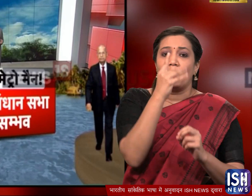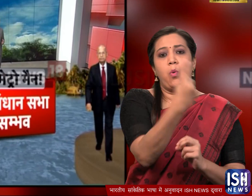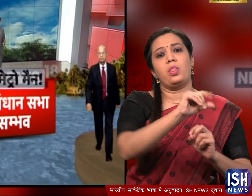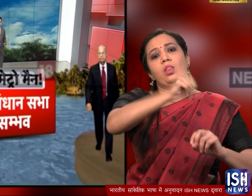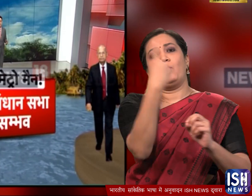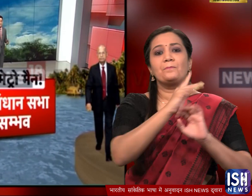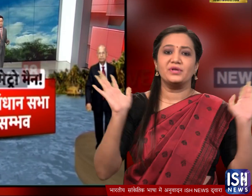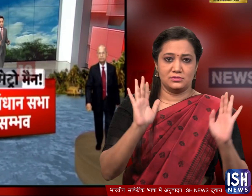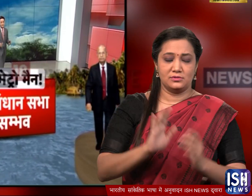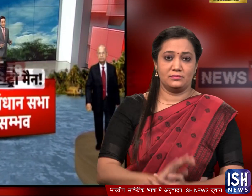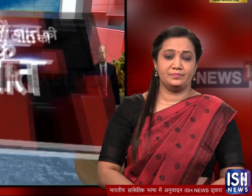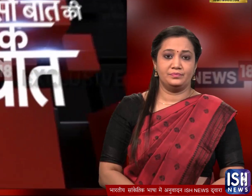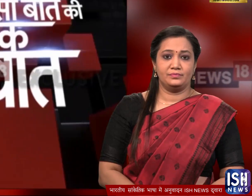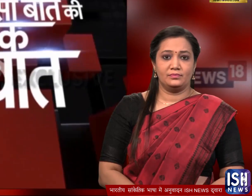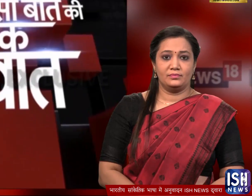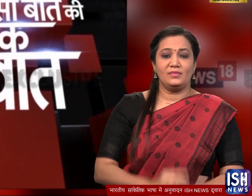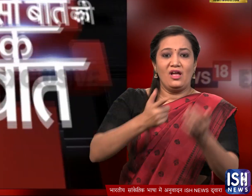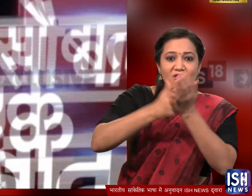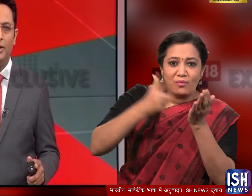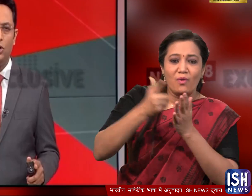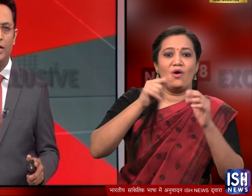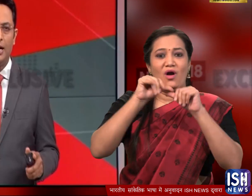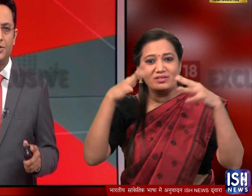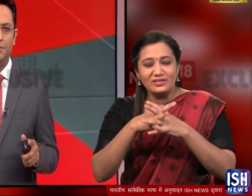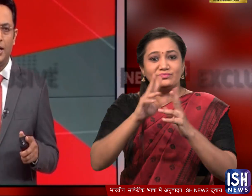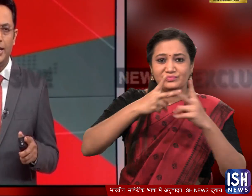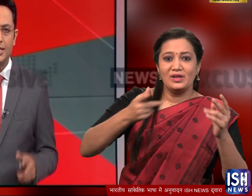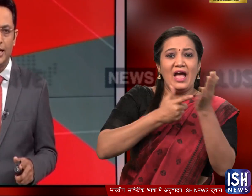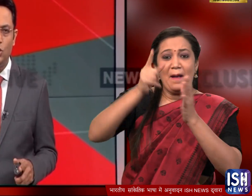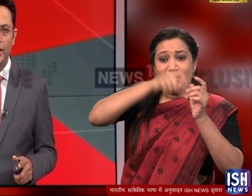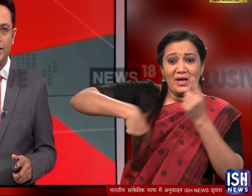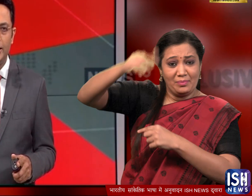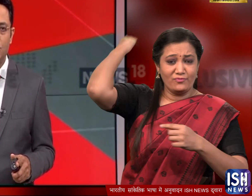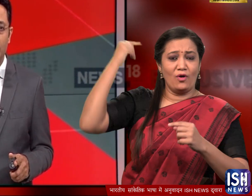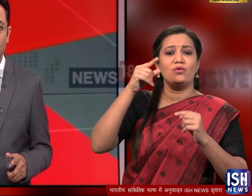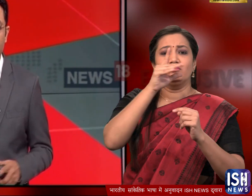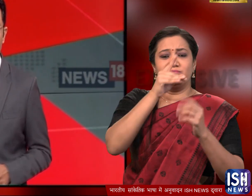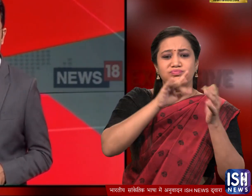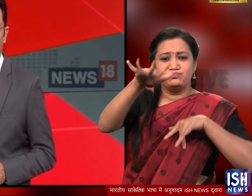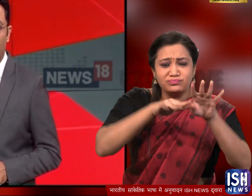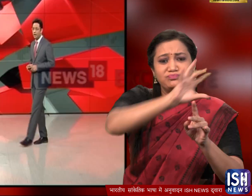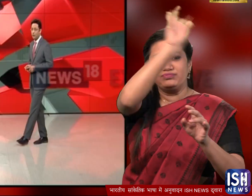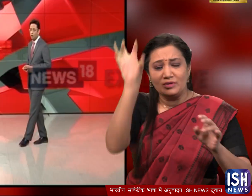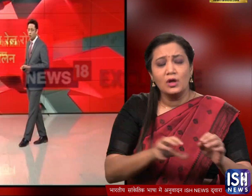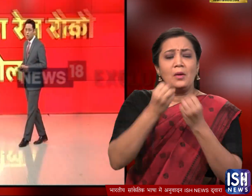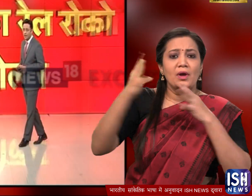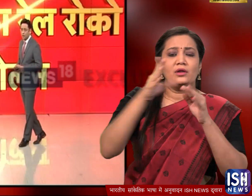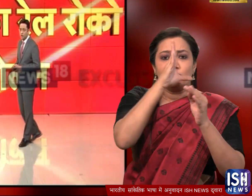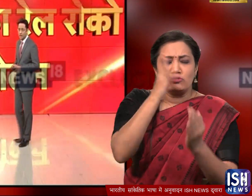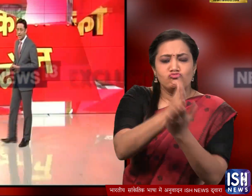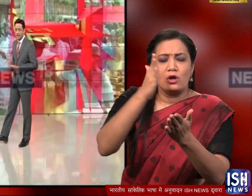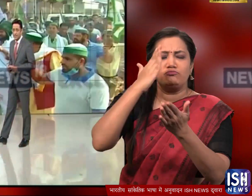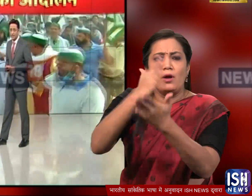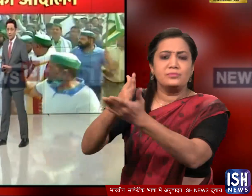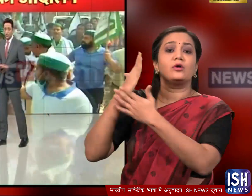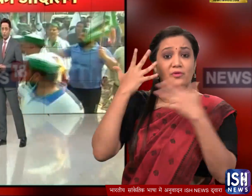बीजेपी सिर्फ एक ही सीट जीत पाई थी। कृषि सुधार बिलों की वापसी पर अड़े किसानों ने देश के कई शहरों में रेलों को रोकने की कोशिश